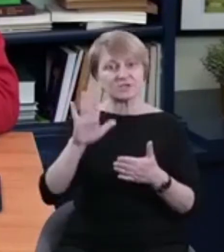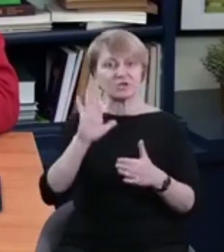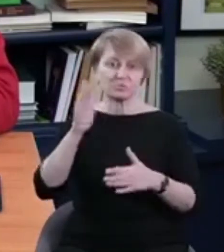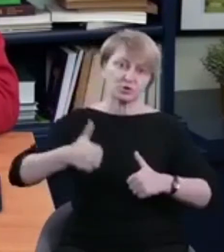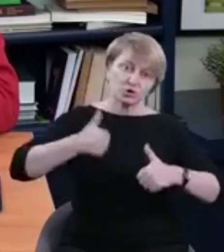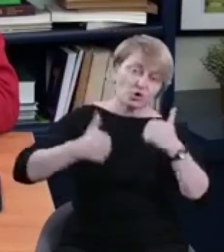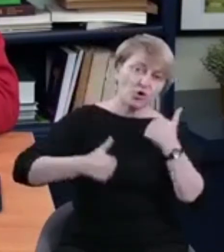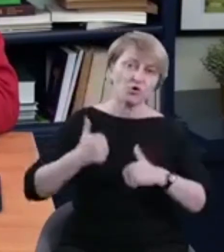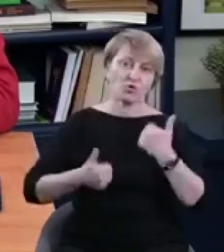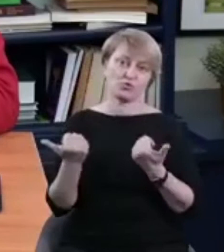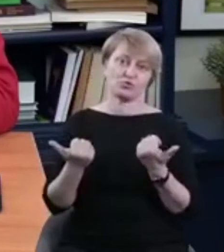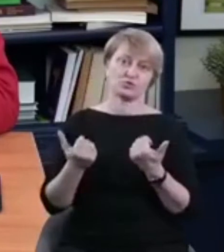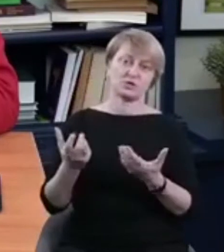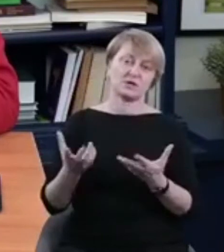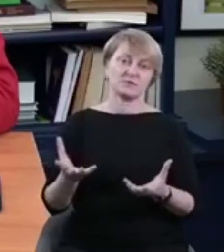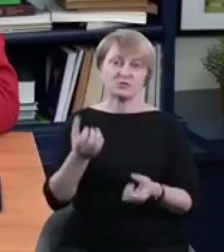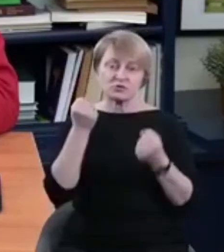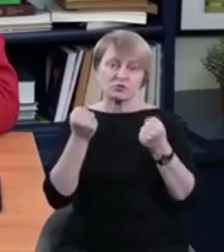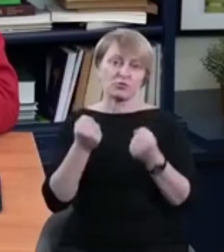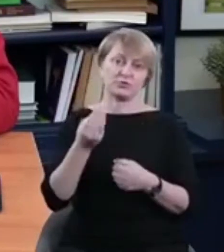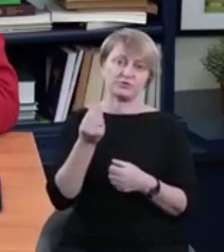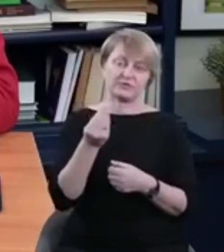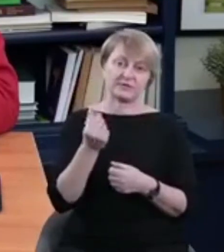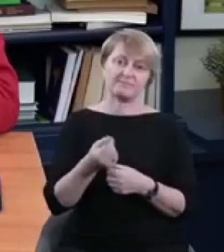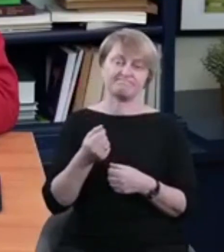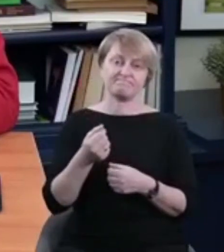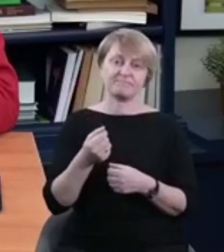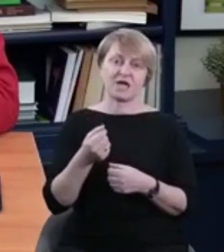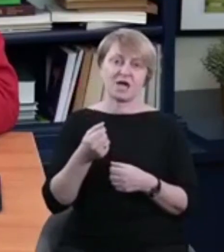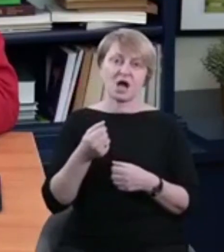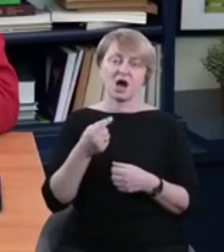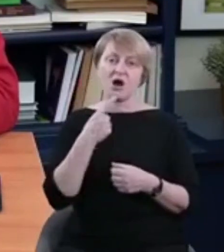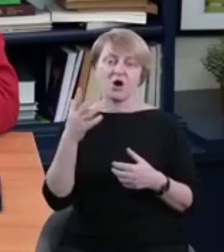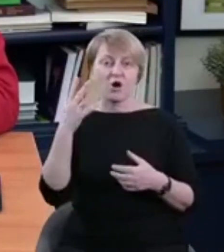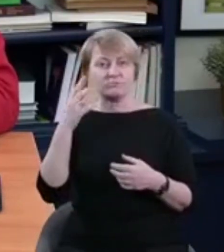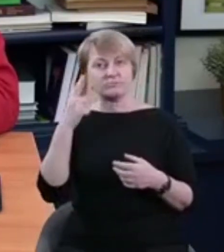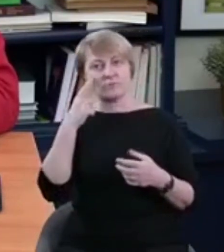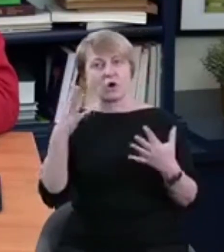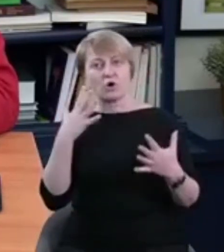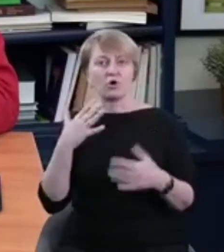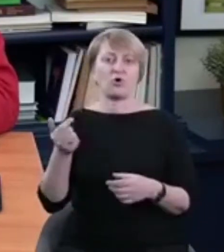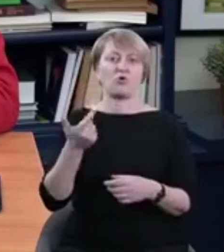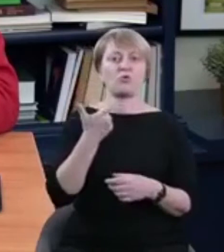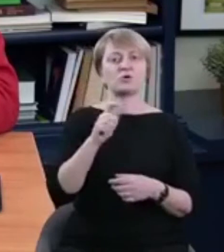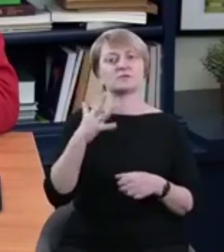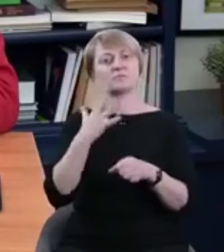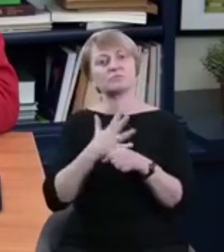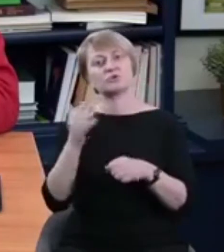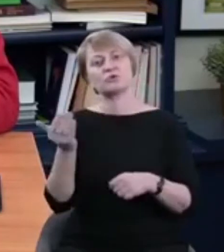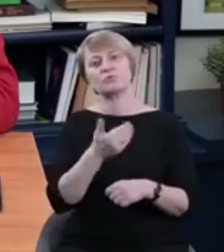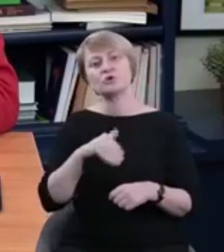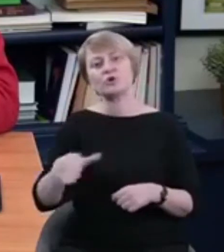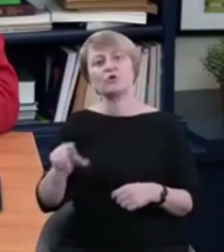finansowania tego zadania szacuje się na około 150 milionów złotych tak było w przypadku tego odcinka który